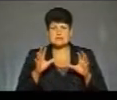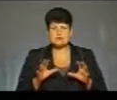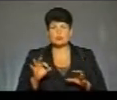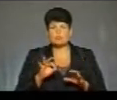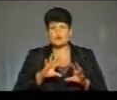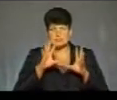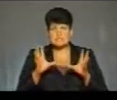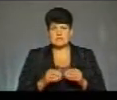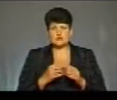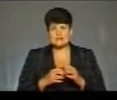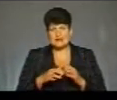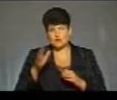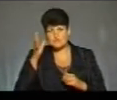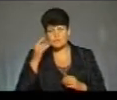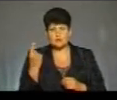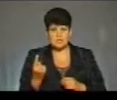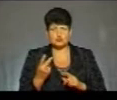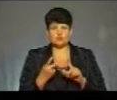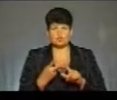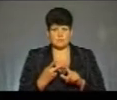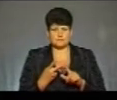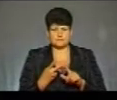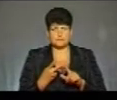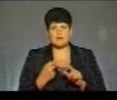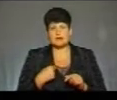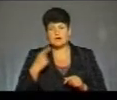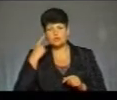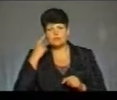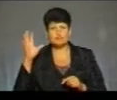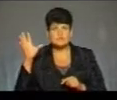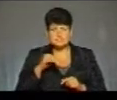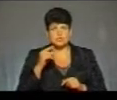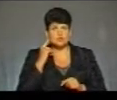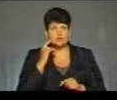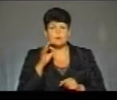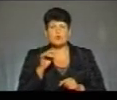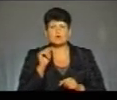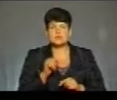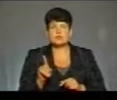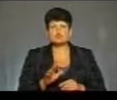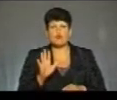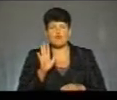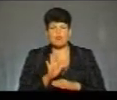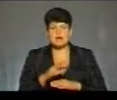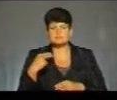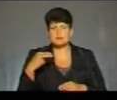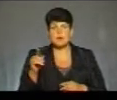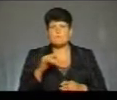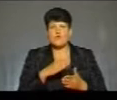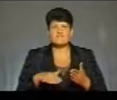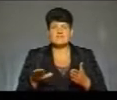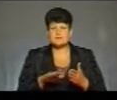загальну середню освіту. Це перше. Друге, я думаю, усі чули про те, що указ президента про